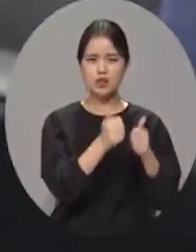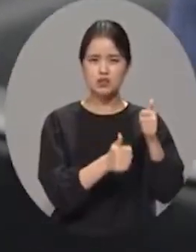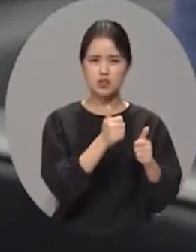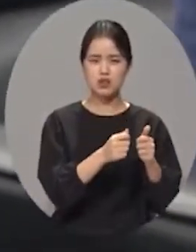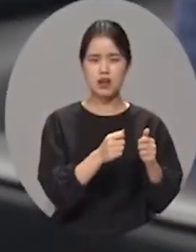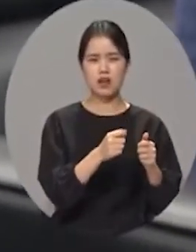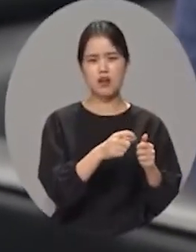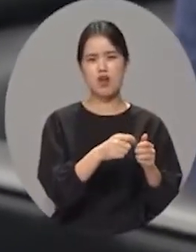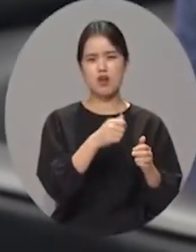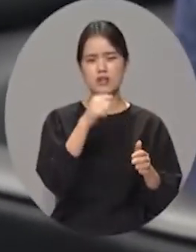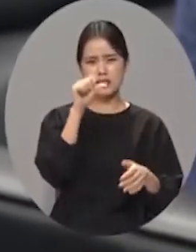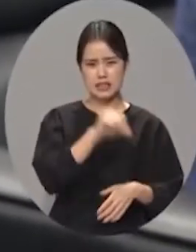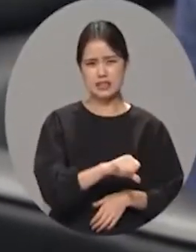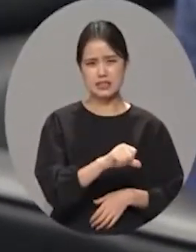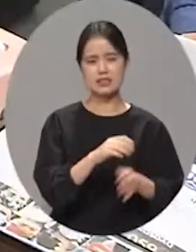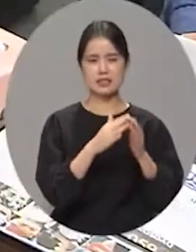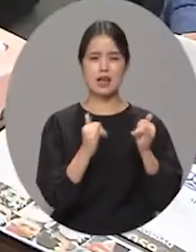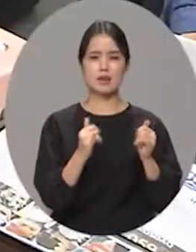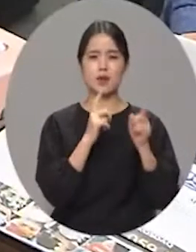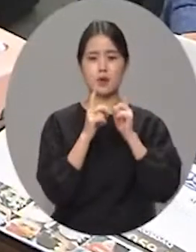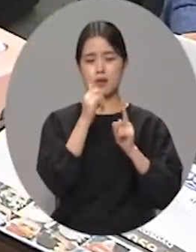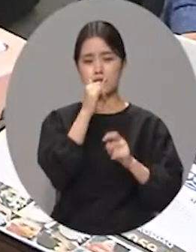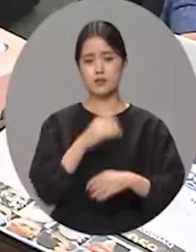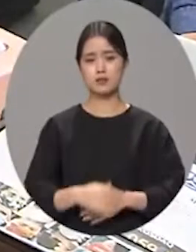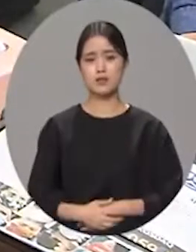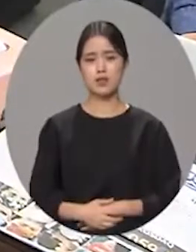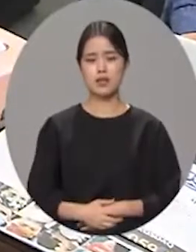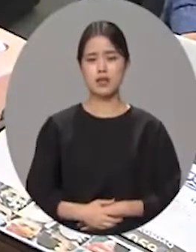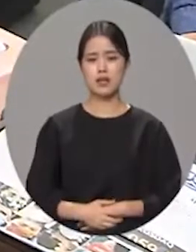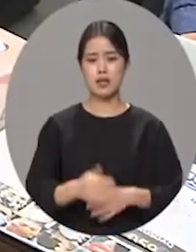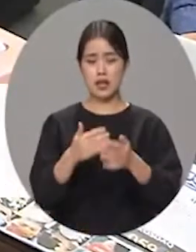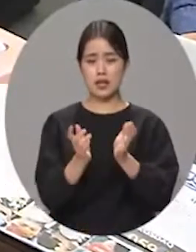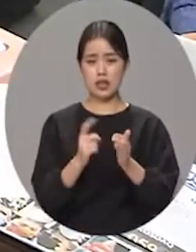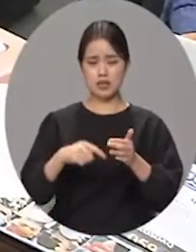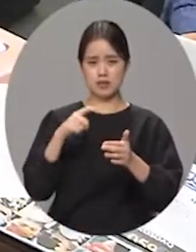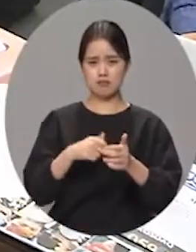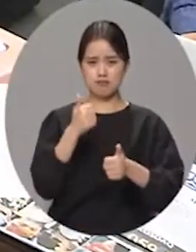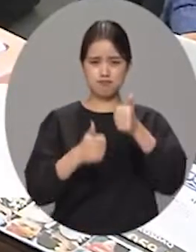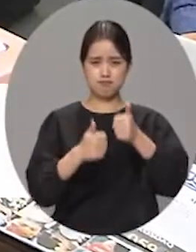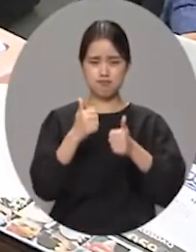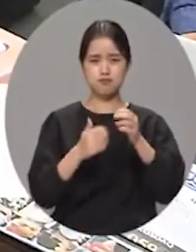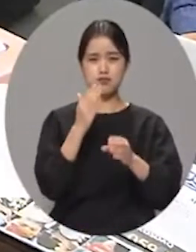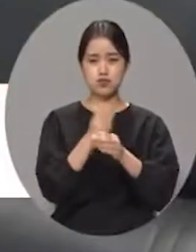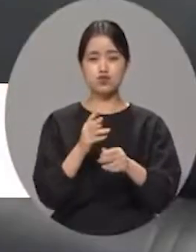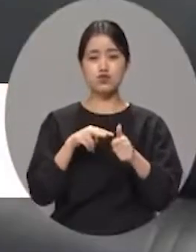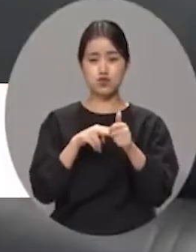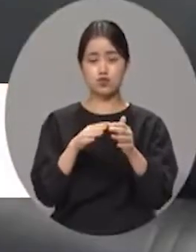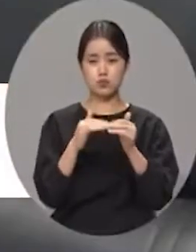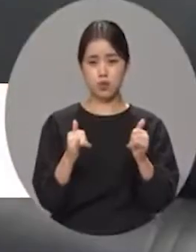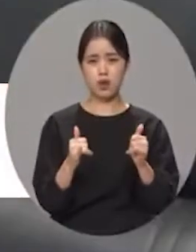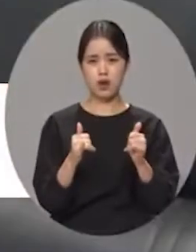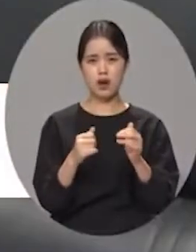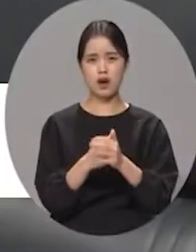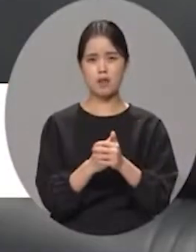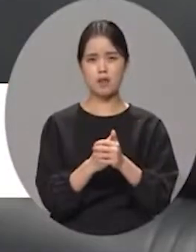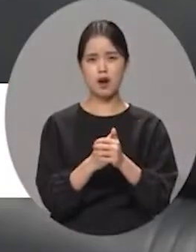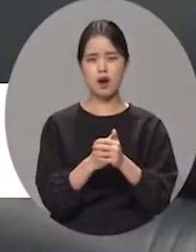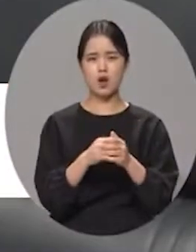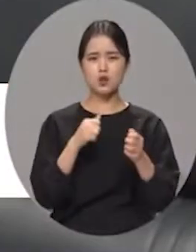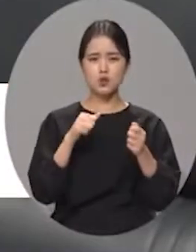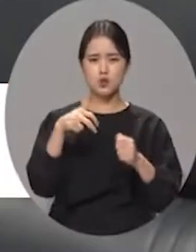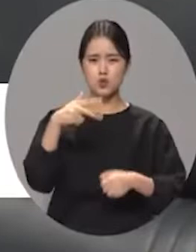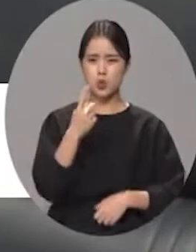패배한 패장이라고 날을 세웠습니다. 당내 양강으로 분류되는 두 후보 진영이 조폭 연루설